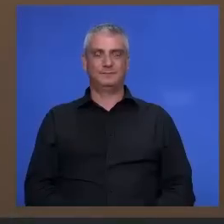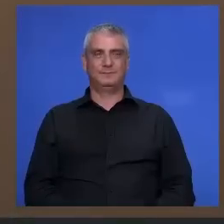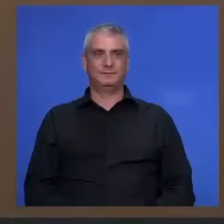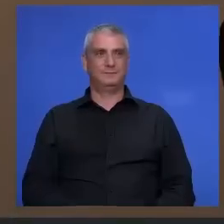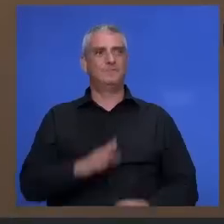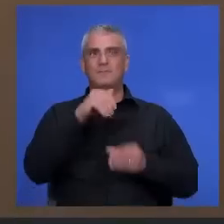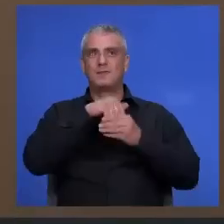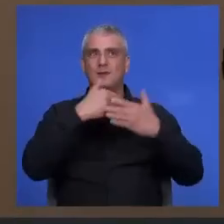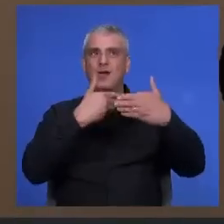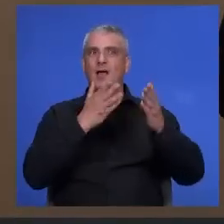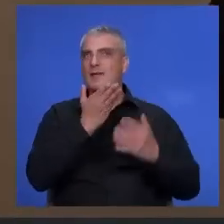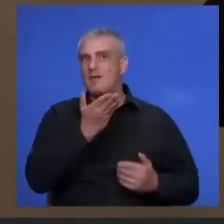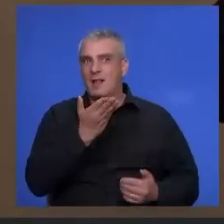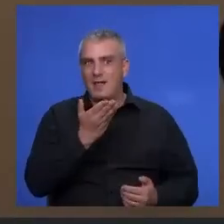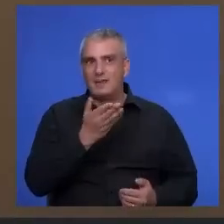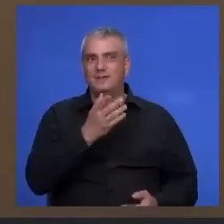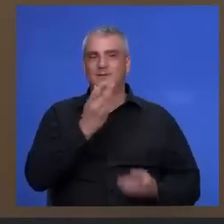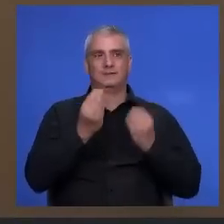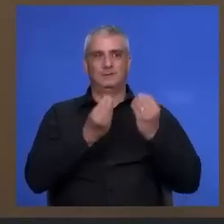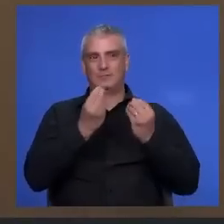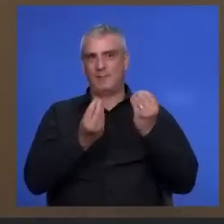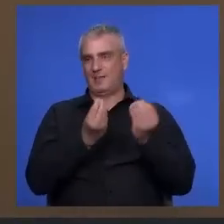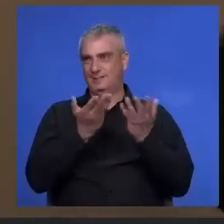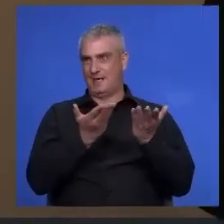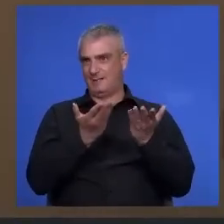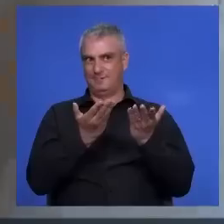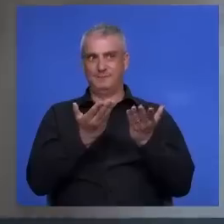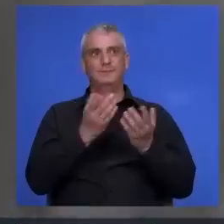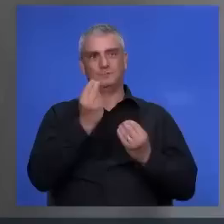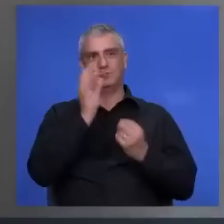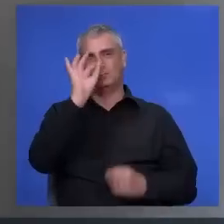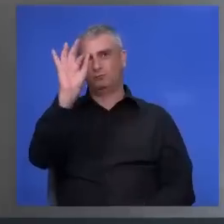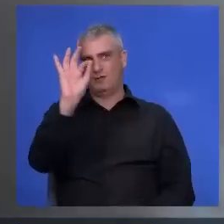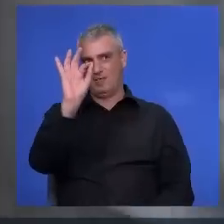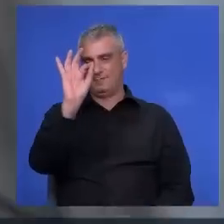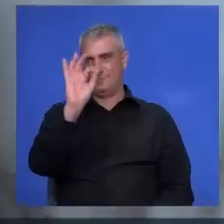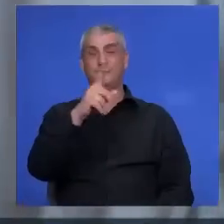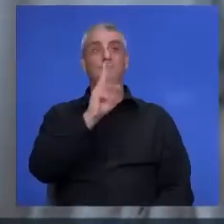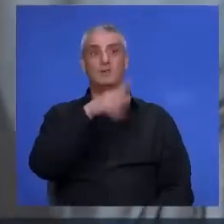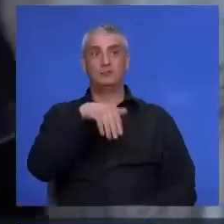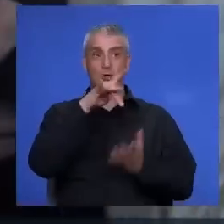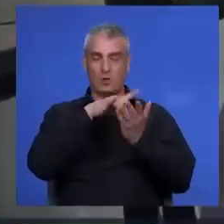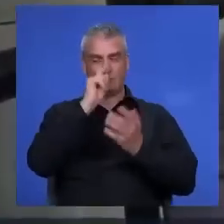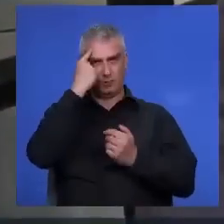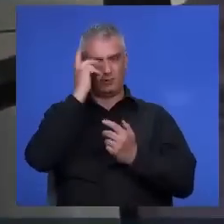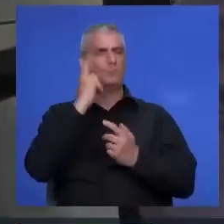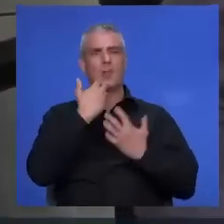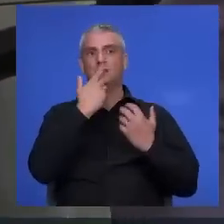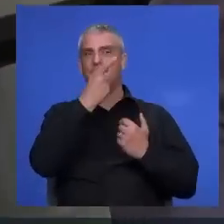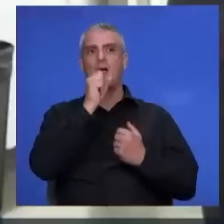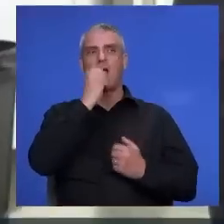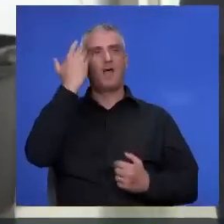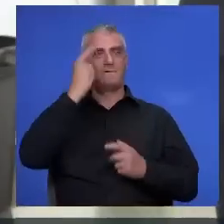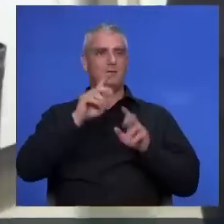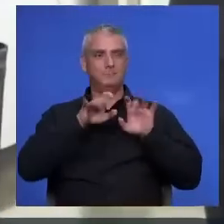cyber package? We have toys and things to play with. It's something for you. ויש בנוכחים גם מי שיודעים לספר על העבר